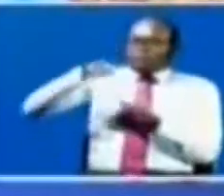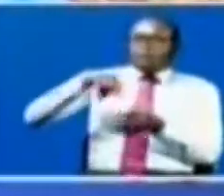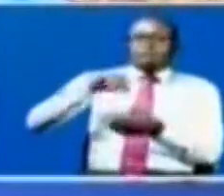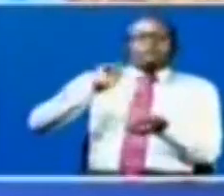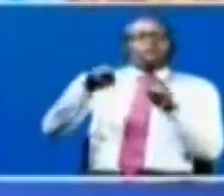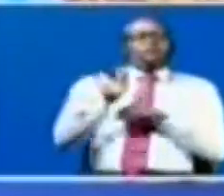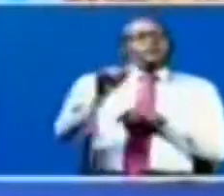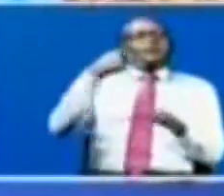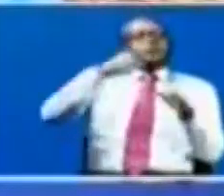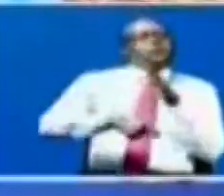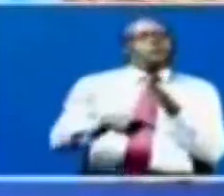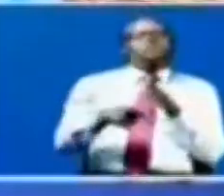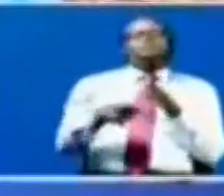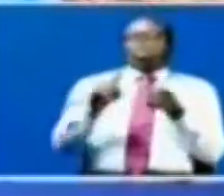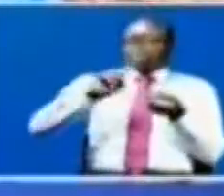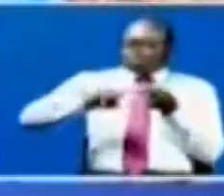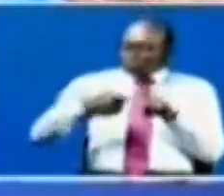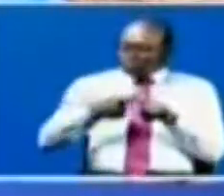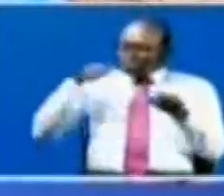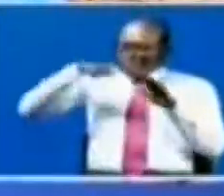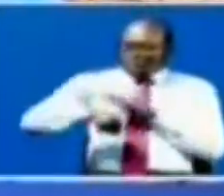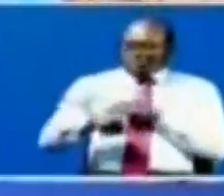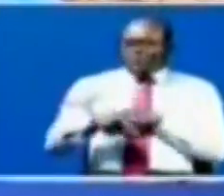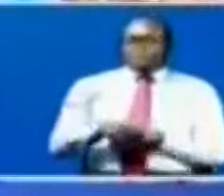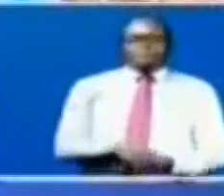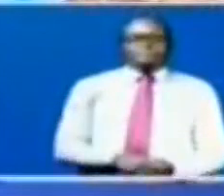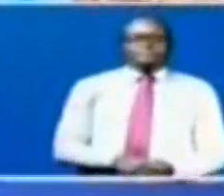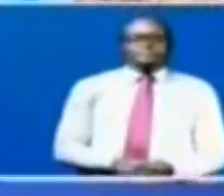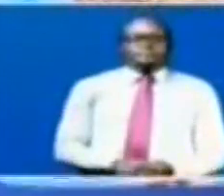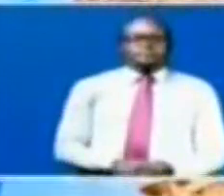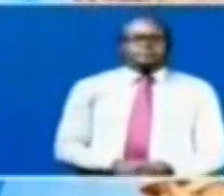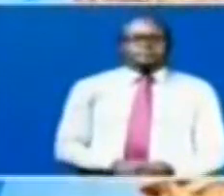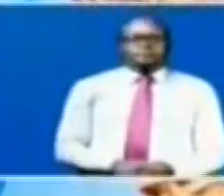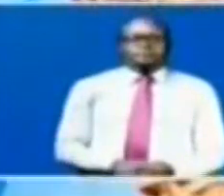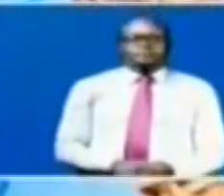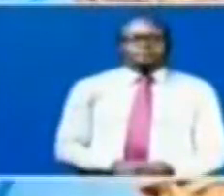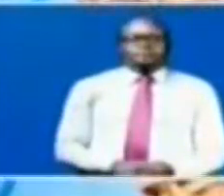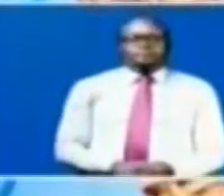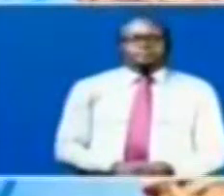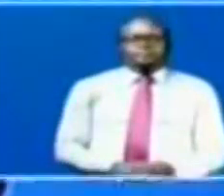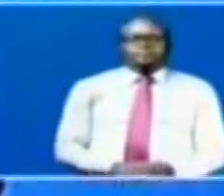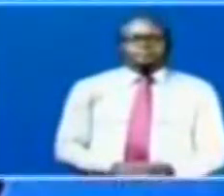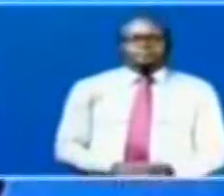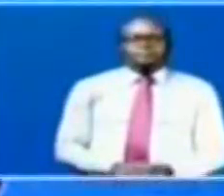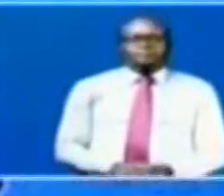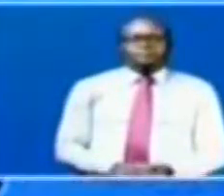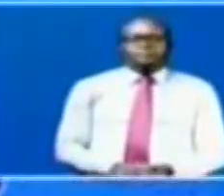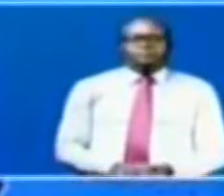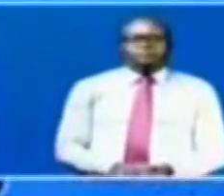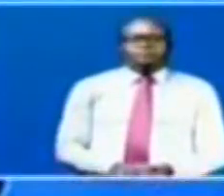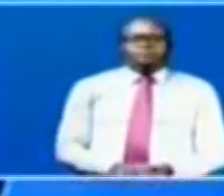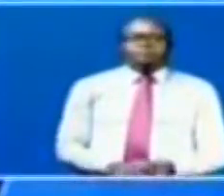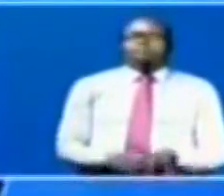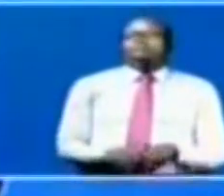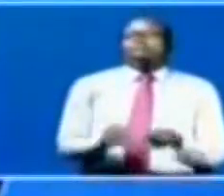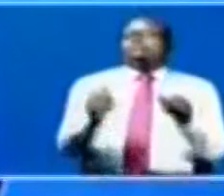hiyo kwa kina. Elvis Kosgey, KTN News, katika kaunti ya Uasin Gishu. Na